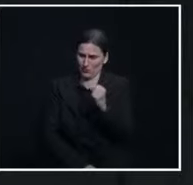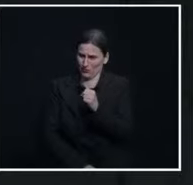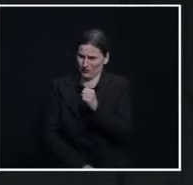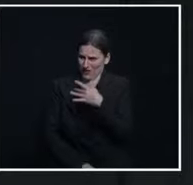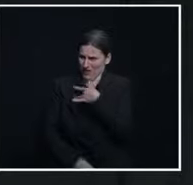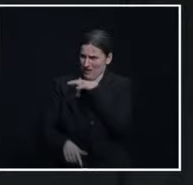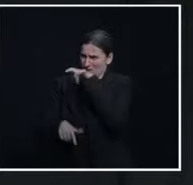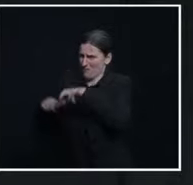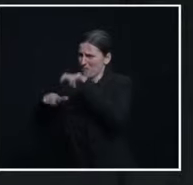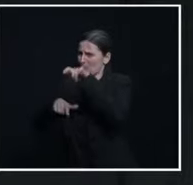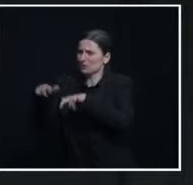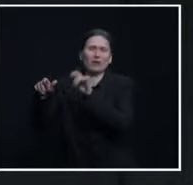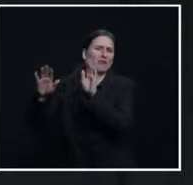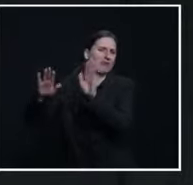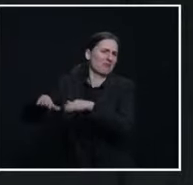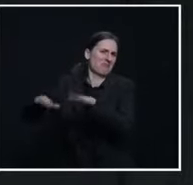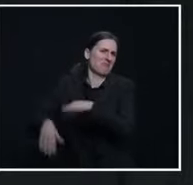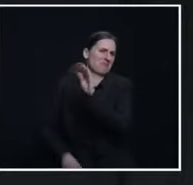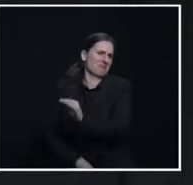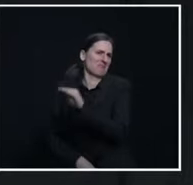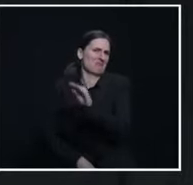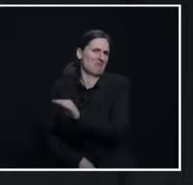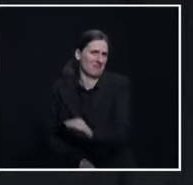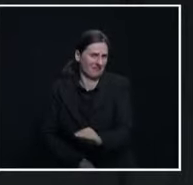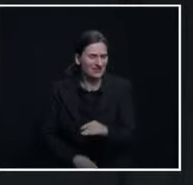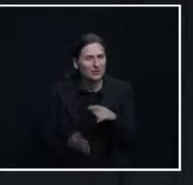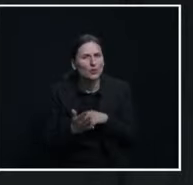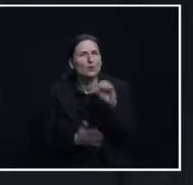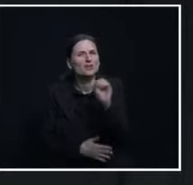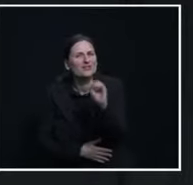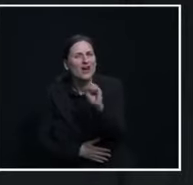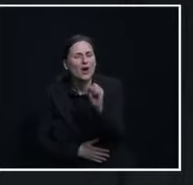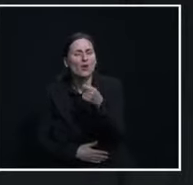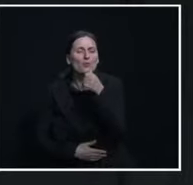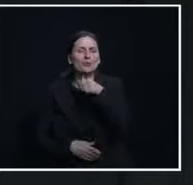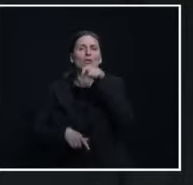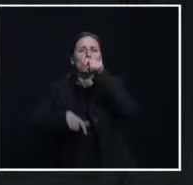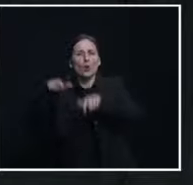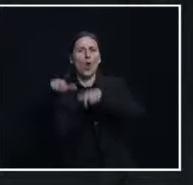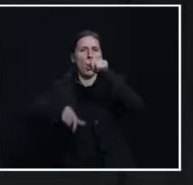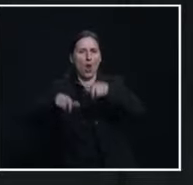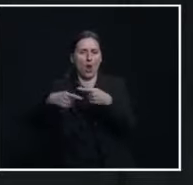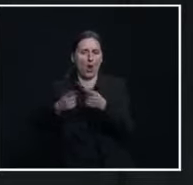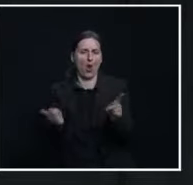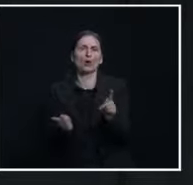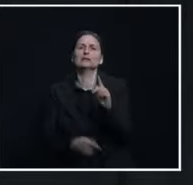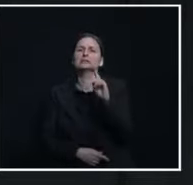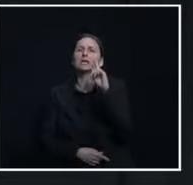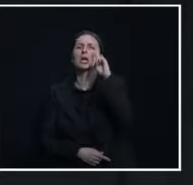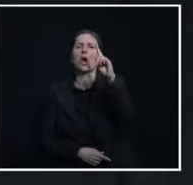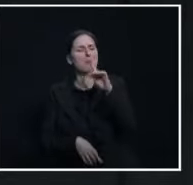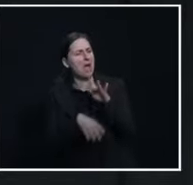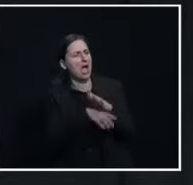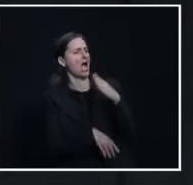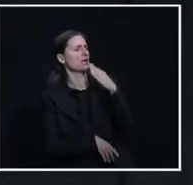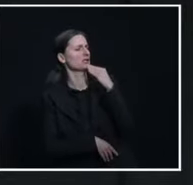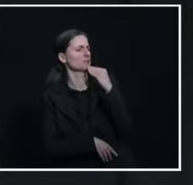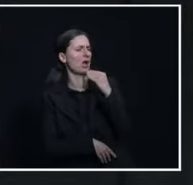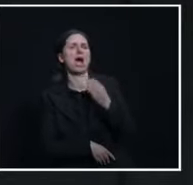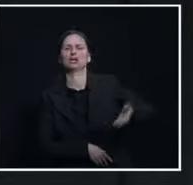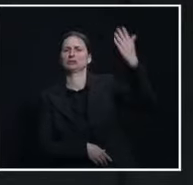von Antisemitismus verbreitet, die meist daran liegt, dass gerade junge Menschen Antisemitismus häufig nur